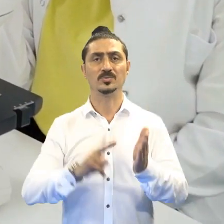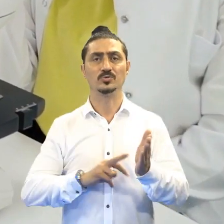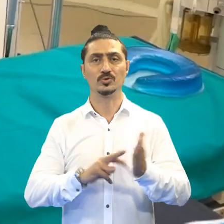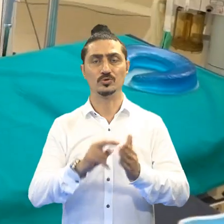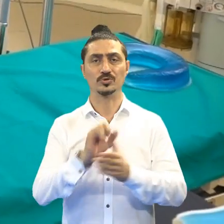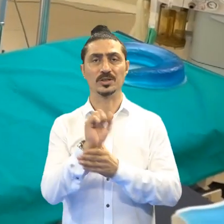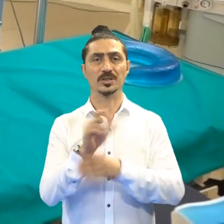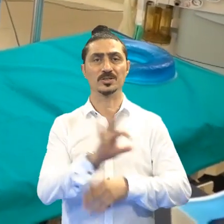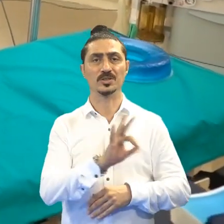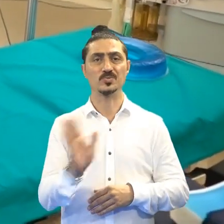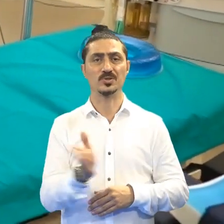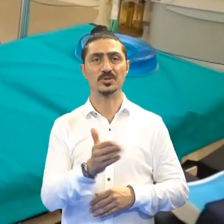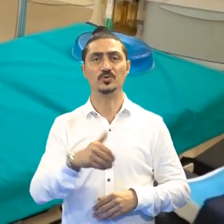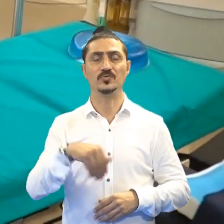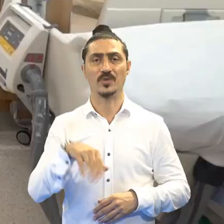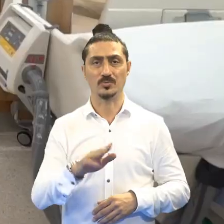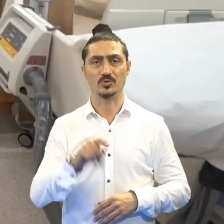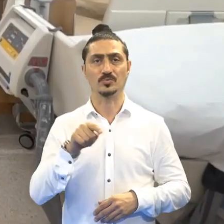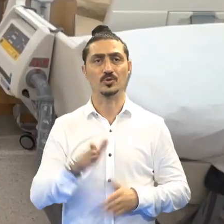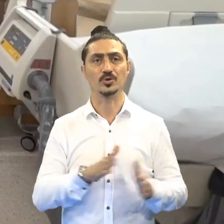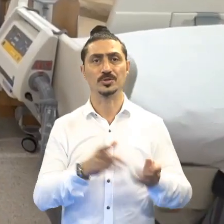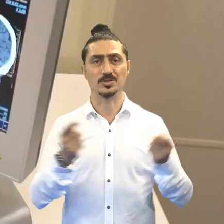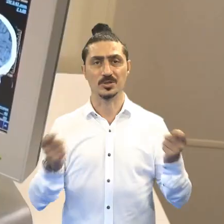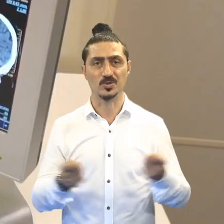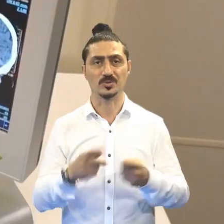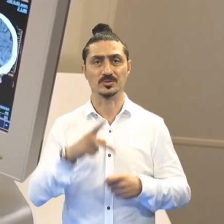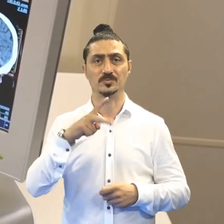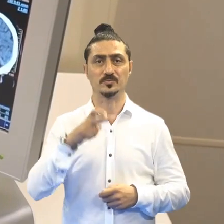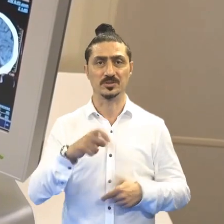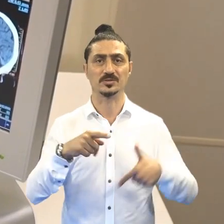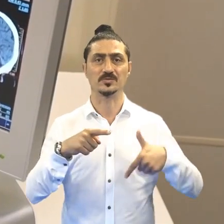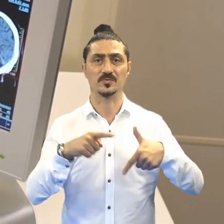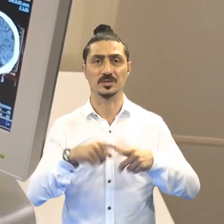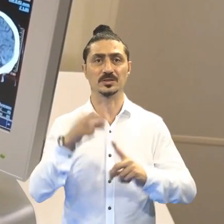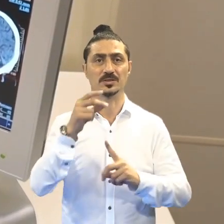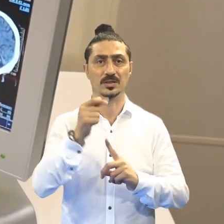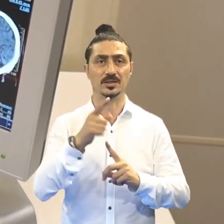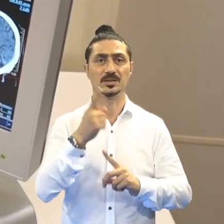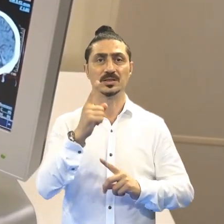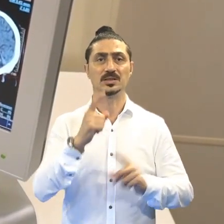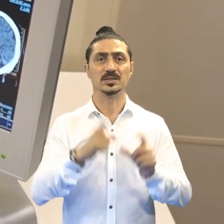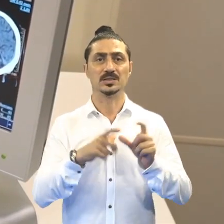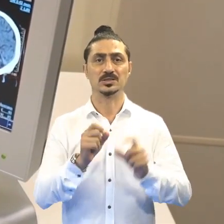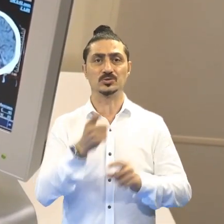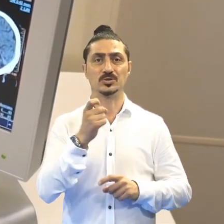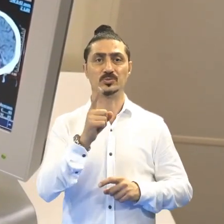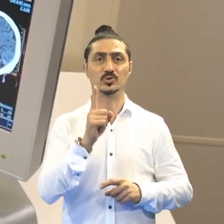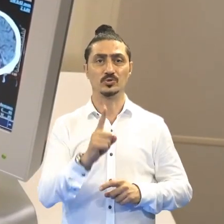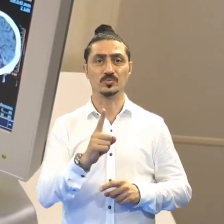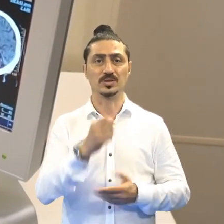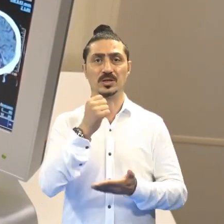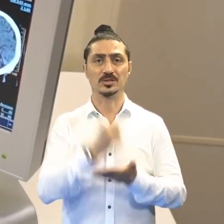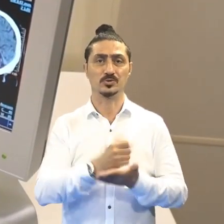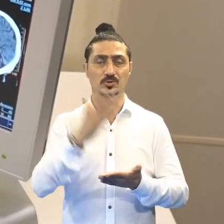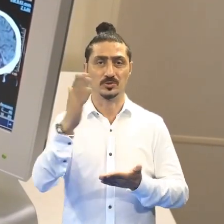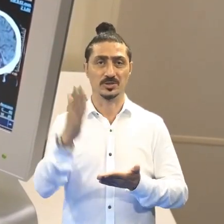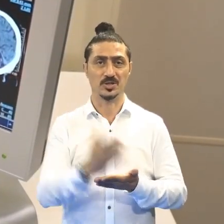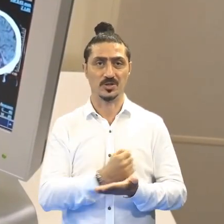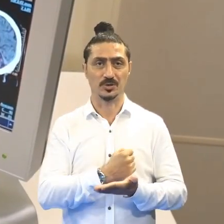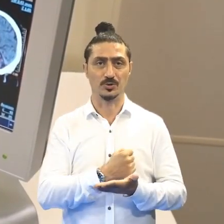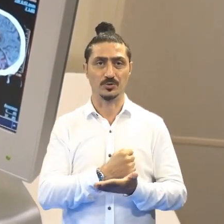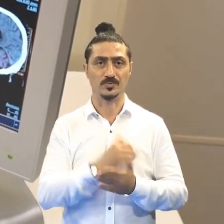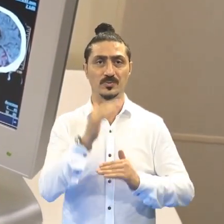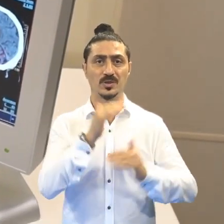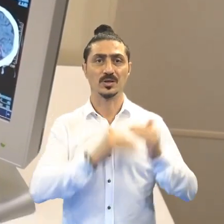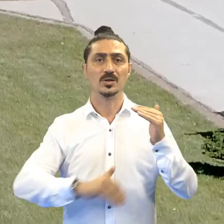Faaliyetlerimizi yürütürken kaliteden hiçbir şekilde ödün vermiyor, bu yöndeki çalışmalarımızı Pearson, FEDEC, ILAT, ISO